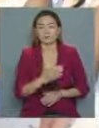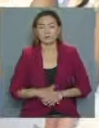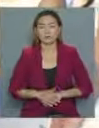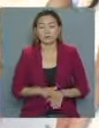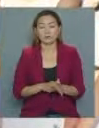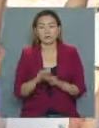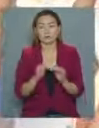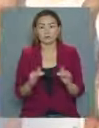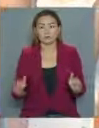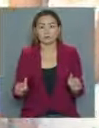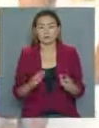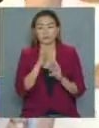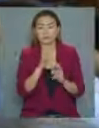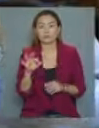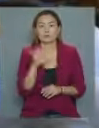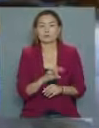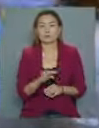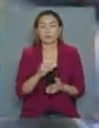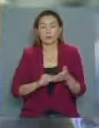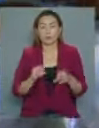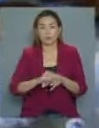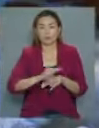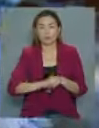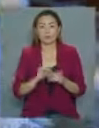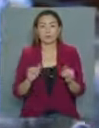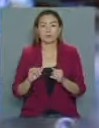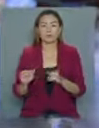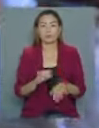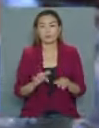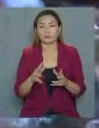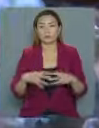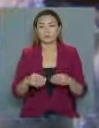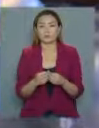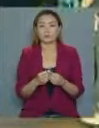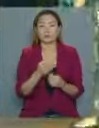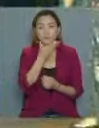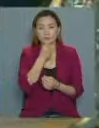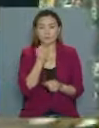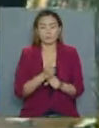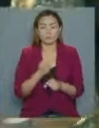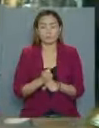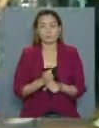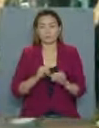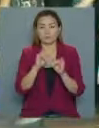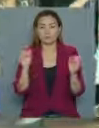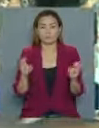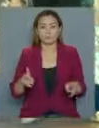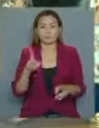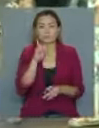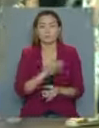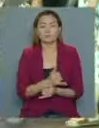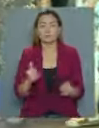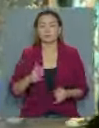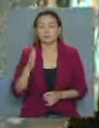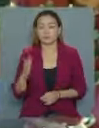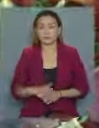толған балаларының күтім жасауын дәріптеу және кеңінен насихатта отбасылық көркем шығармашылықты дамыту үшін қолайлы жағдай